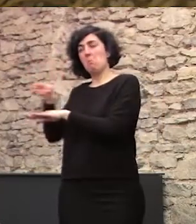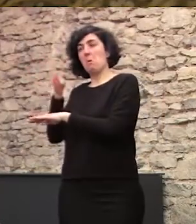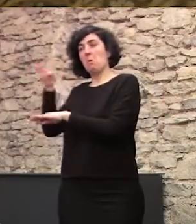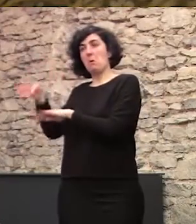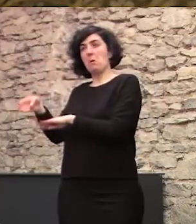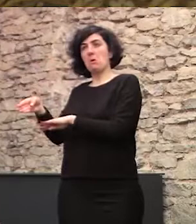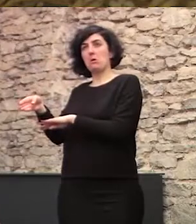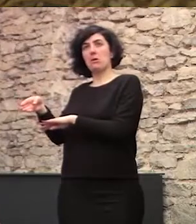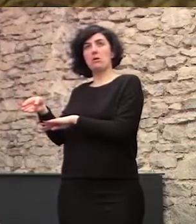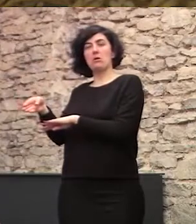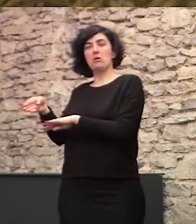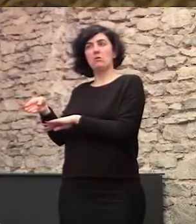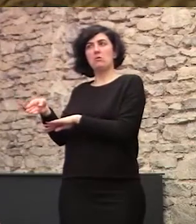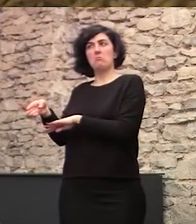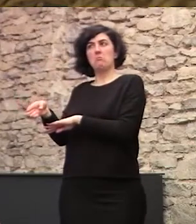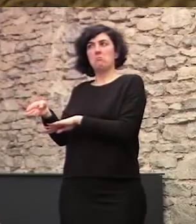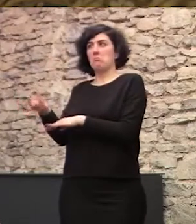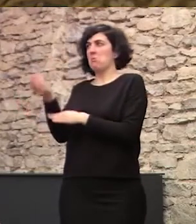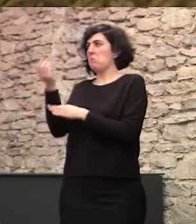bueno, bain bat okitara,